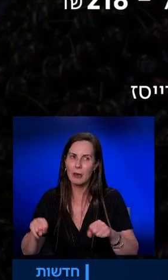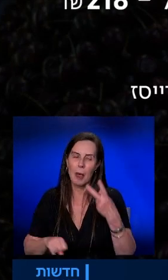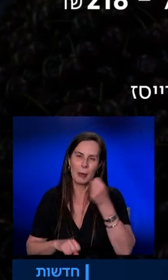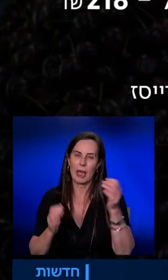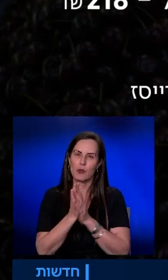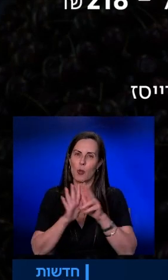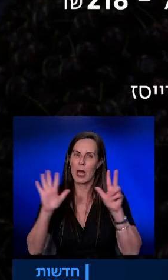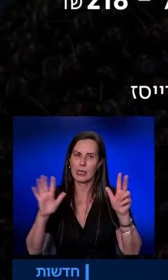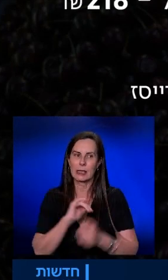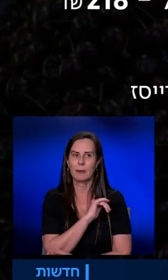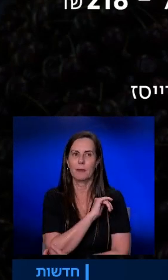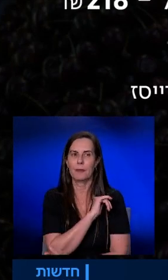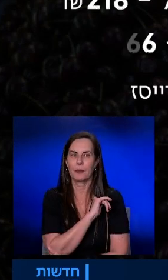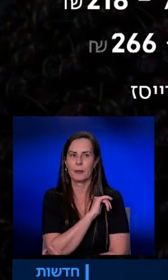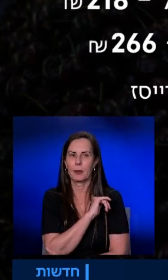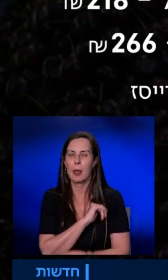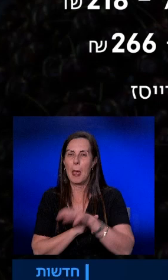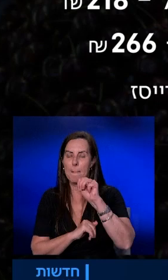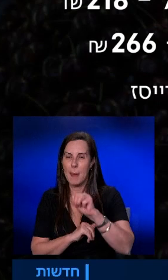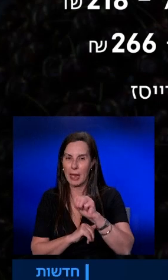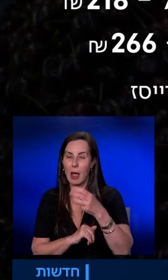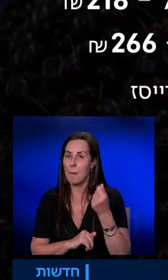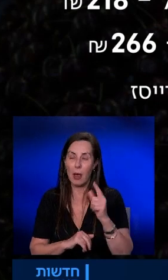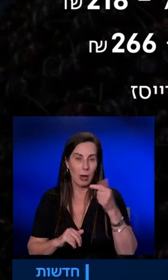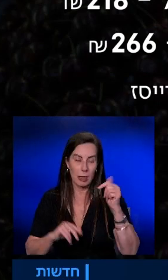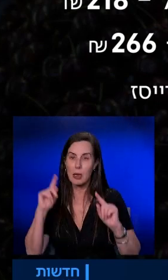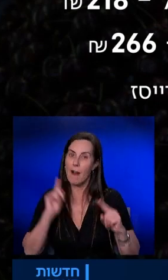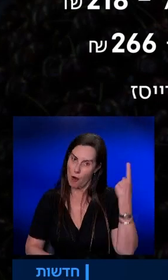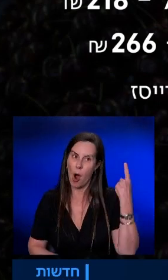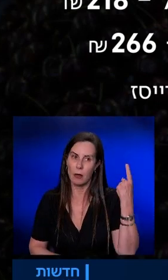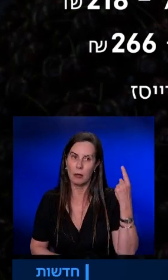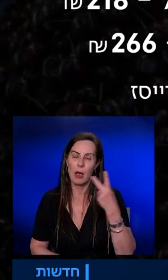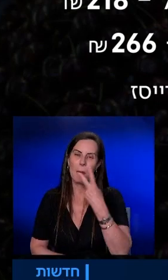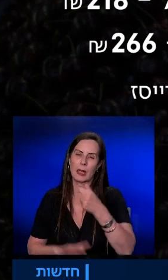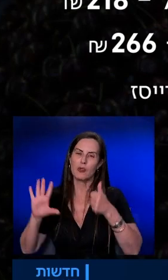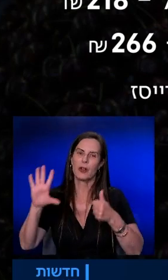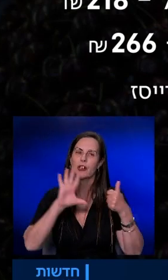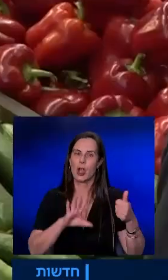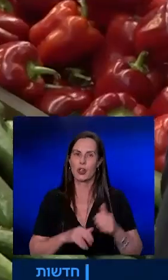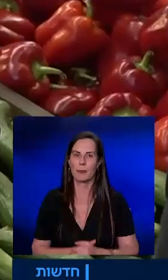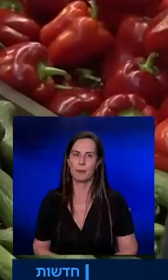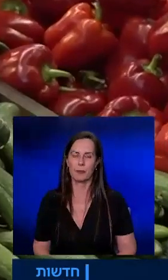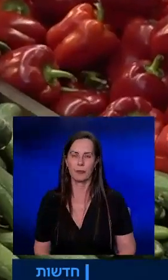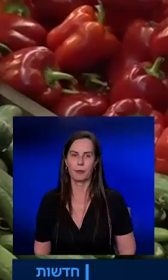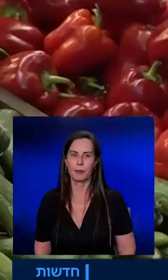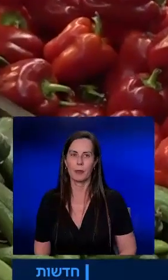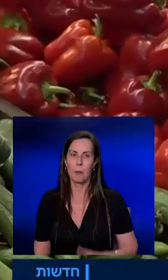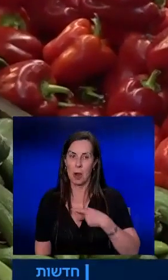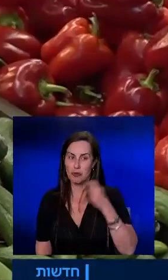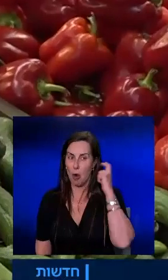218 שקלים, ובמגה בעיר המחיר הגבוה ביותר 266 שקלים.